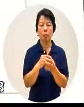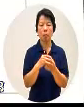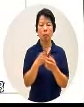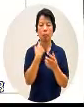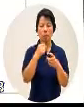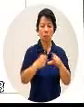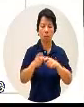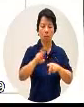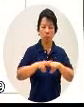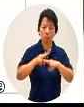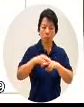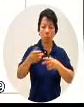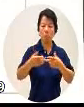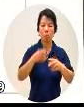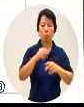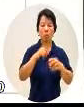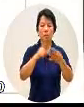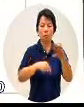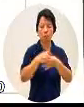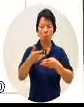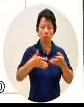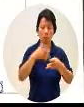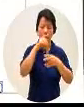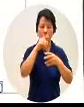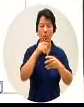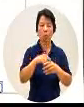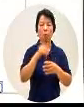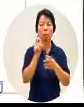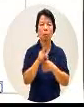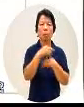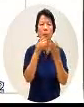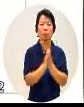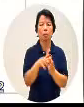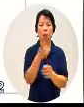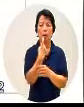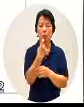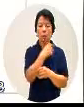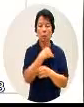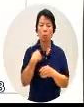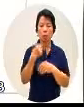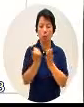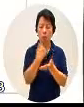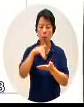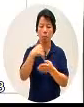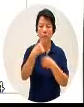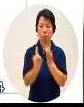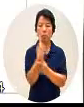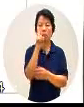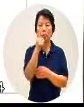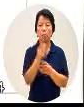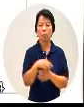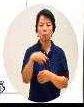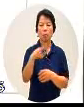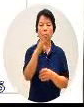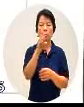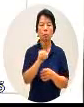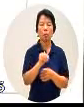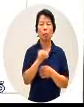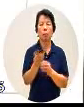公共事業科管綠燃產業預算呢只有一筆那筆預算呢三百多萬